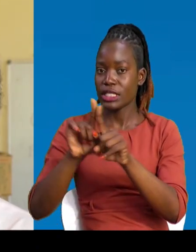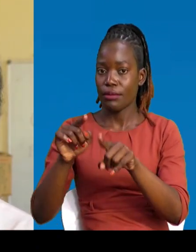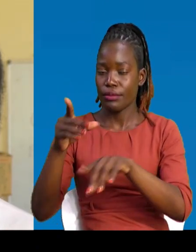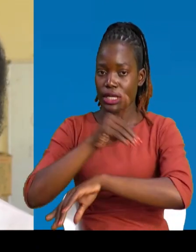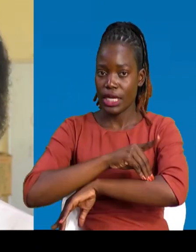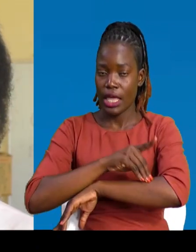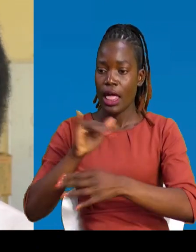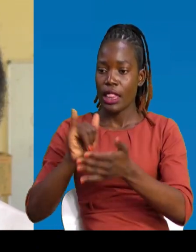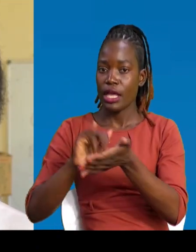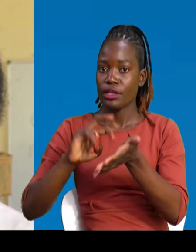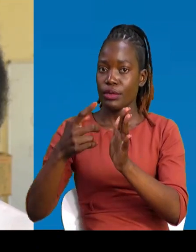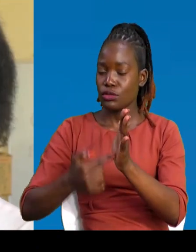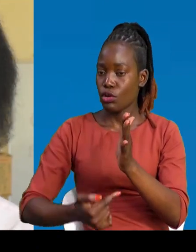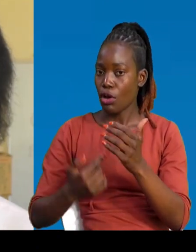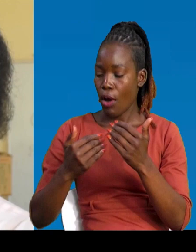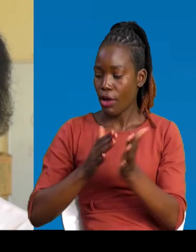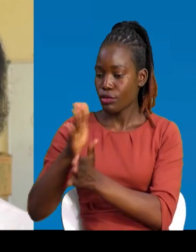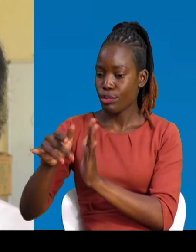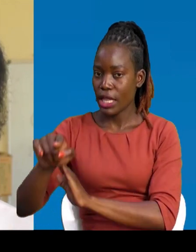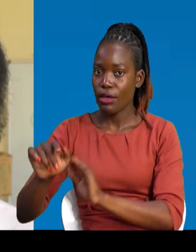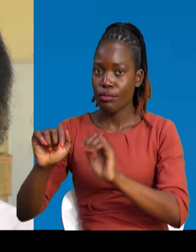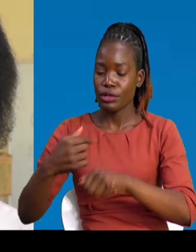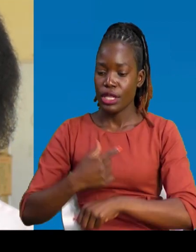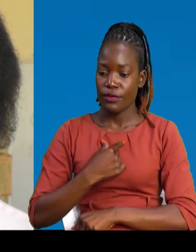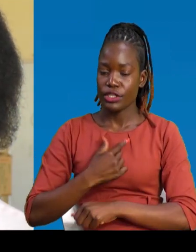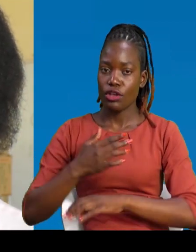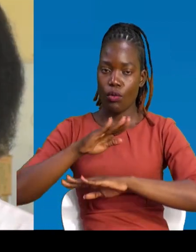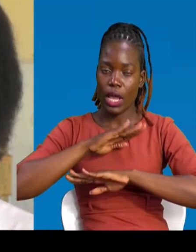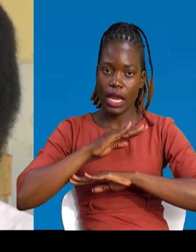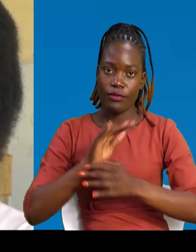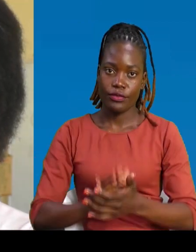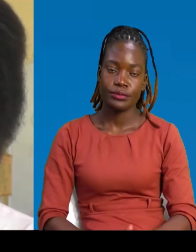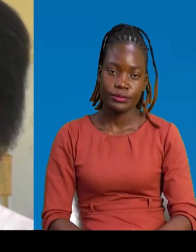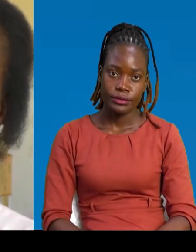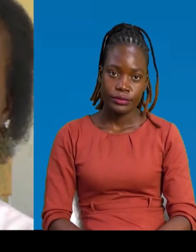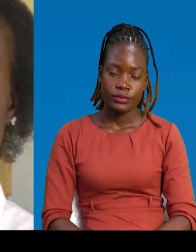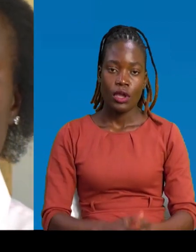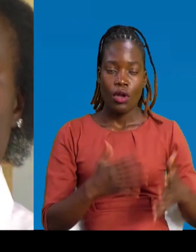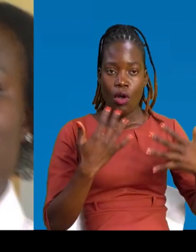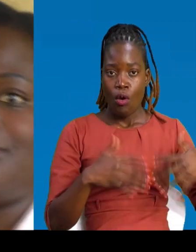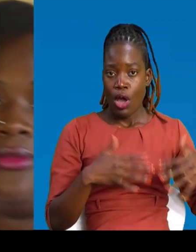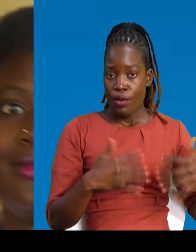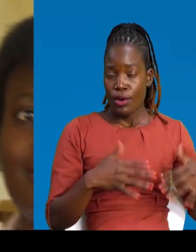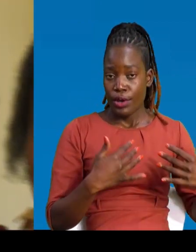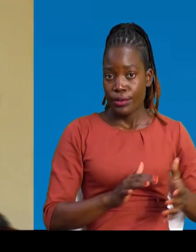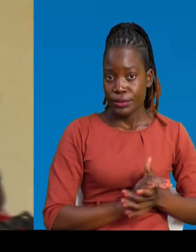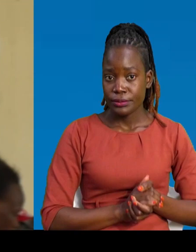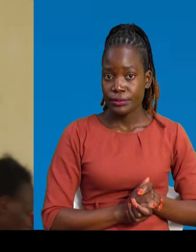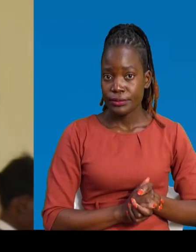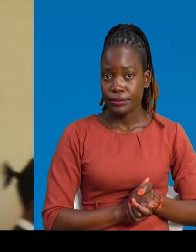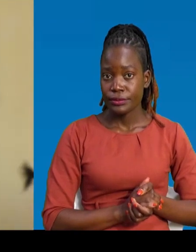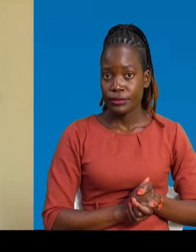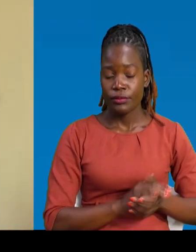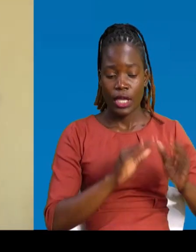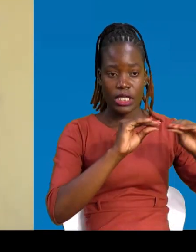that means we'll have to set like this, ndo guests waweze kutoshare. Yeah. Wow. Yani